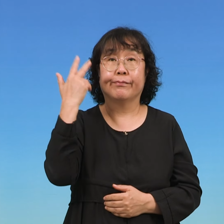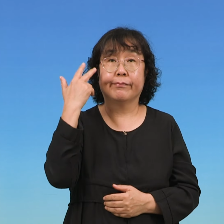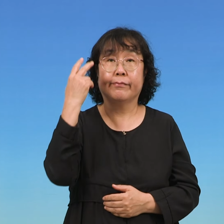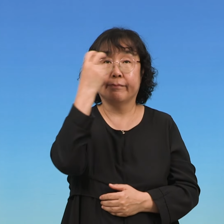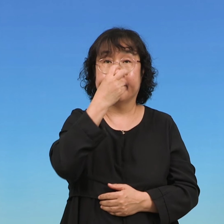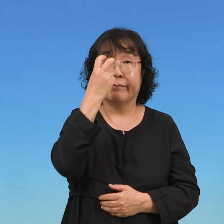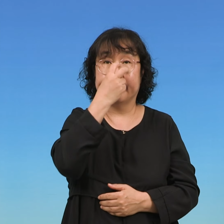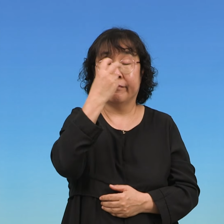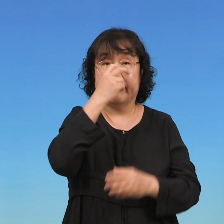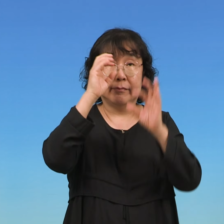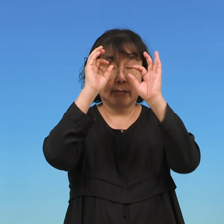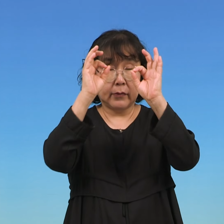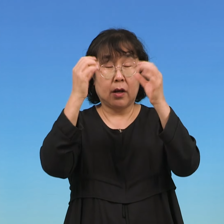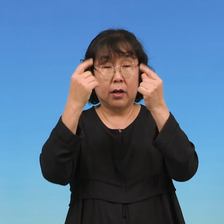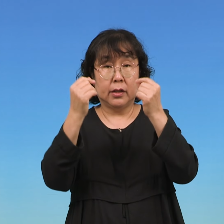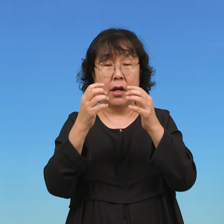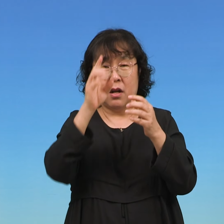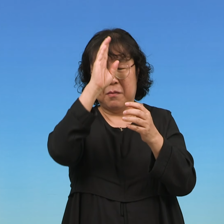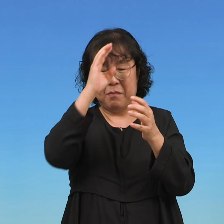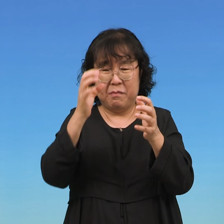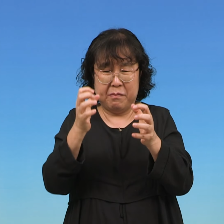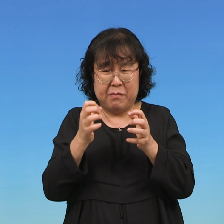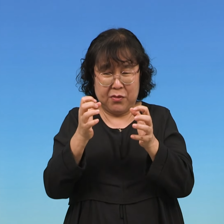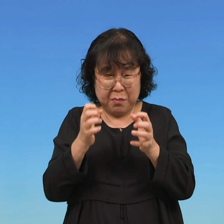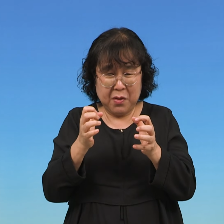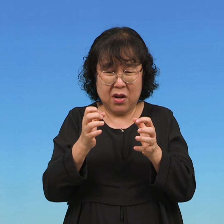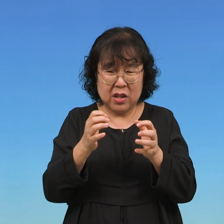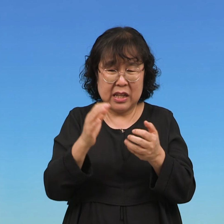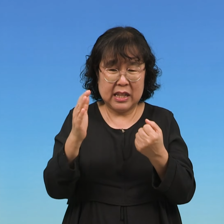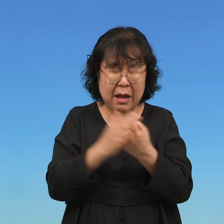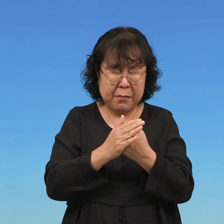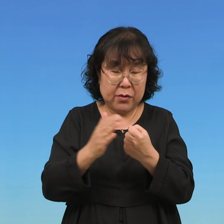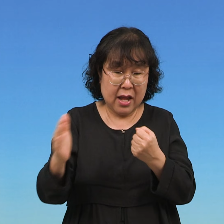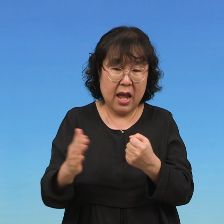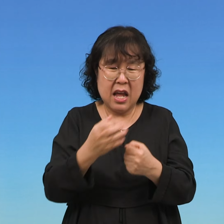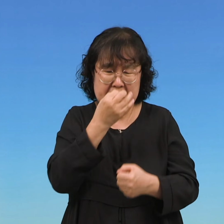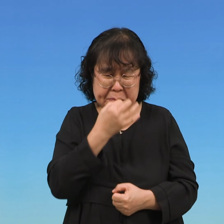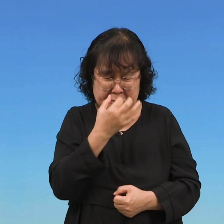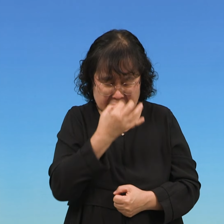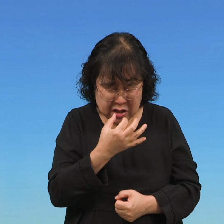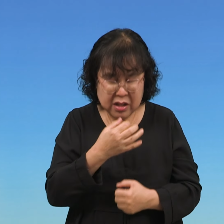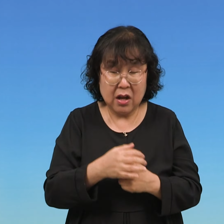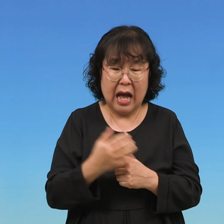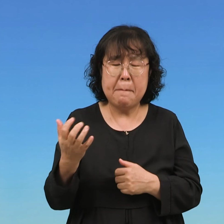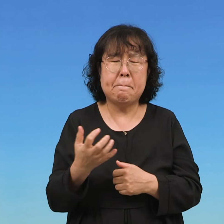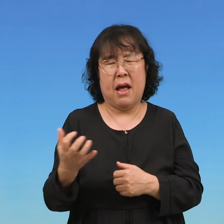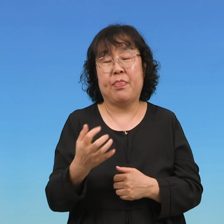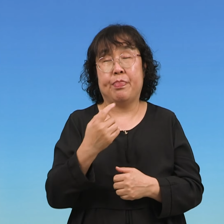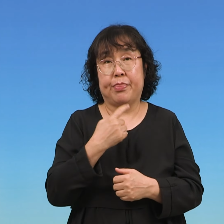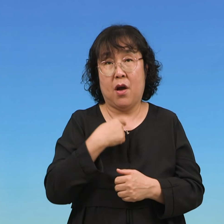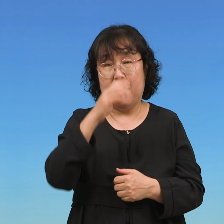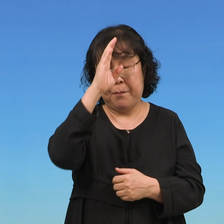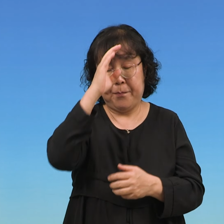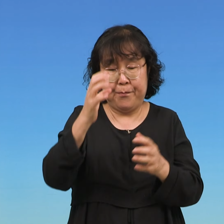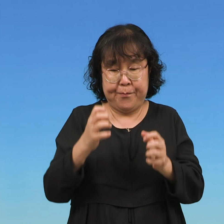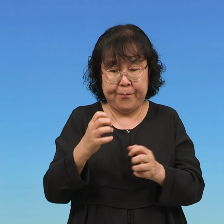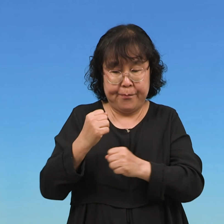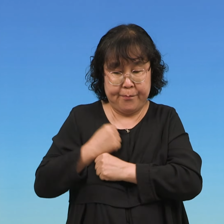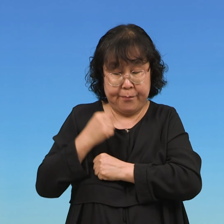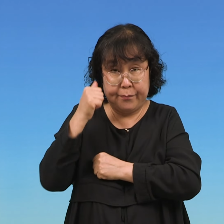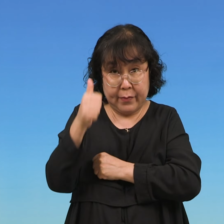지난주에 살펴본 것처럼 이제 나병에 걸려 고통 당하던 그 바람의 군대 장관 나만이